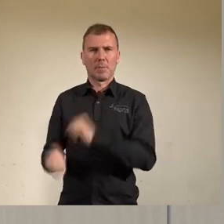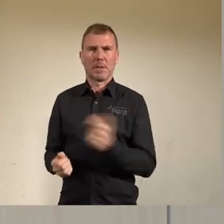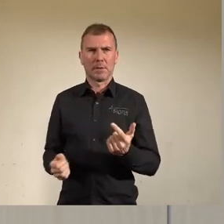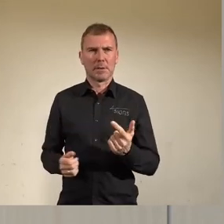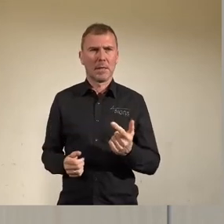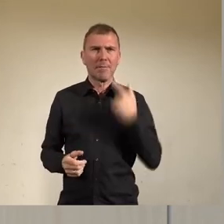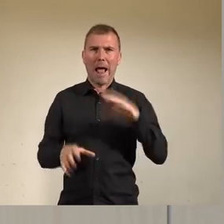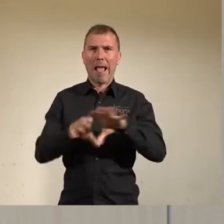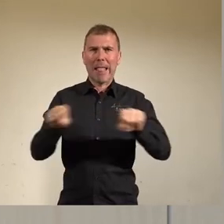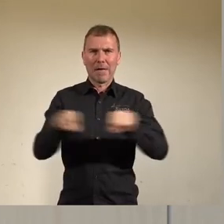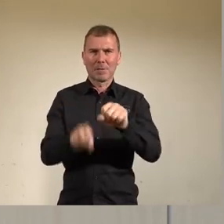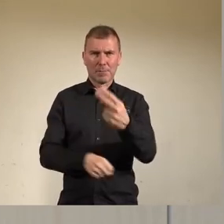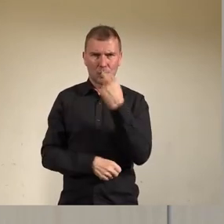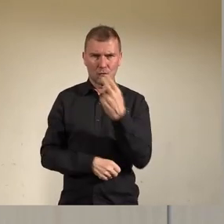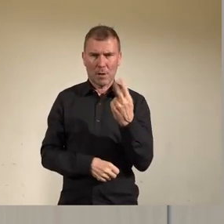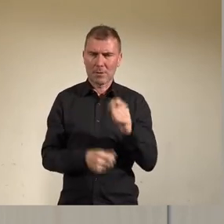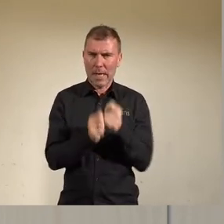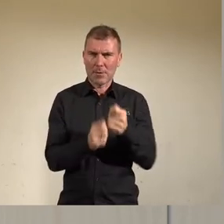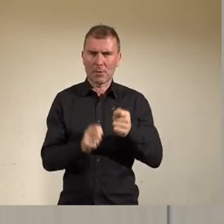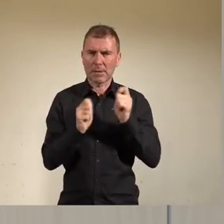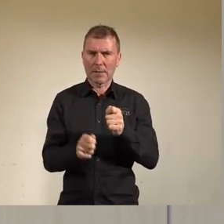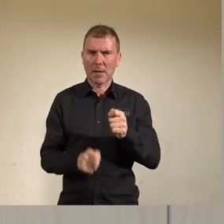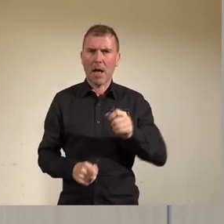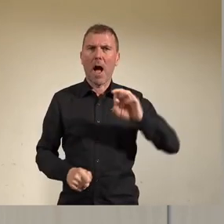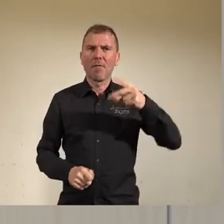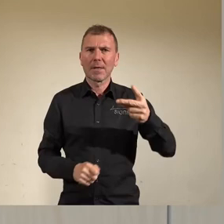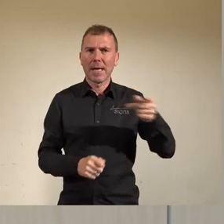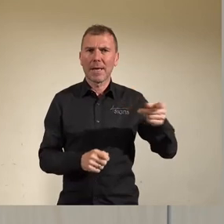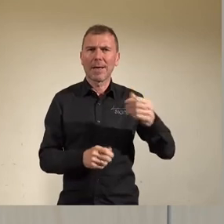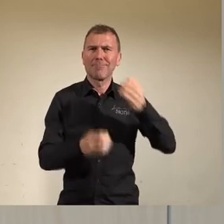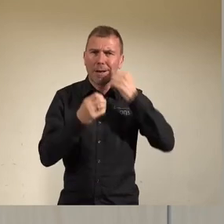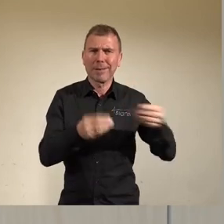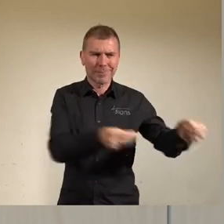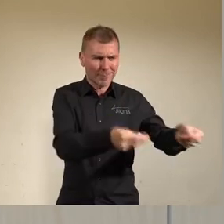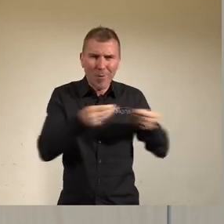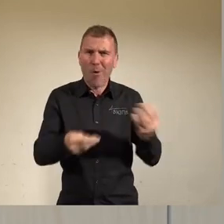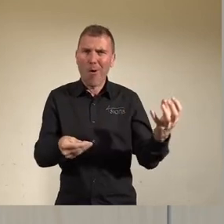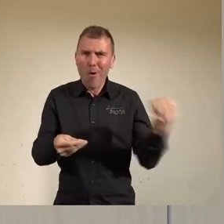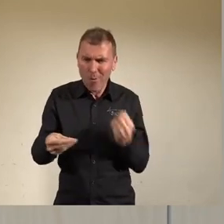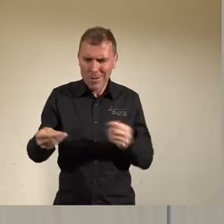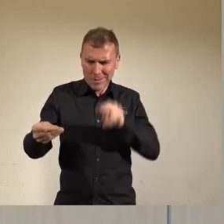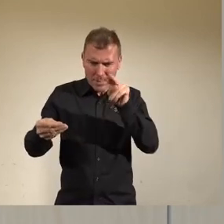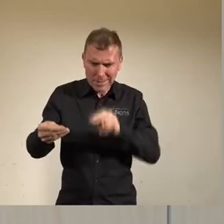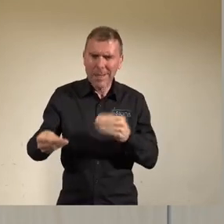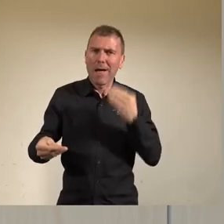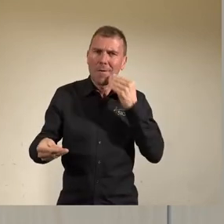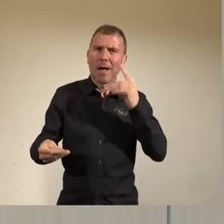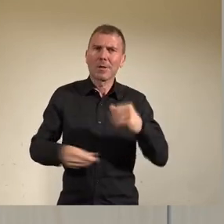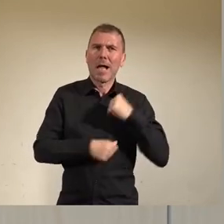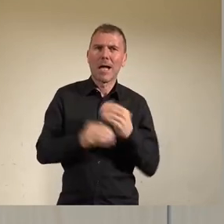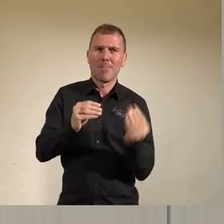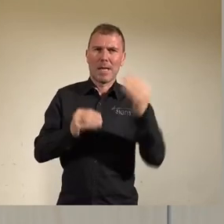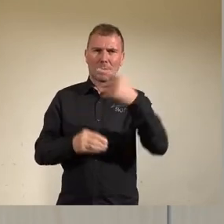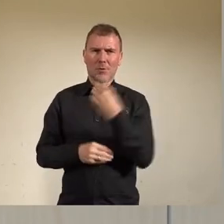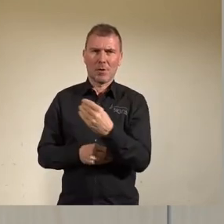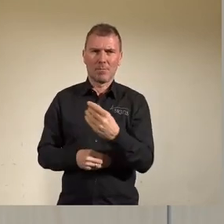jetzt im Livestream zuschauen, sich den Änderungsantrag der AfD zu besorgen und einfach genau zu lesen, wen sie belasten wollen, wen sie